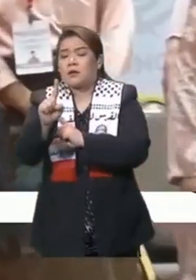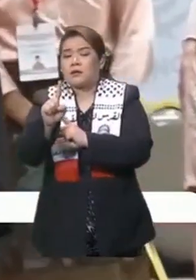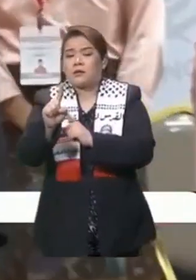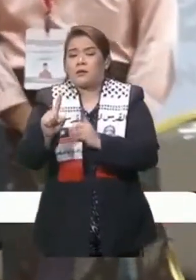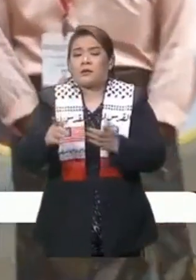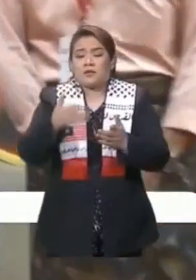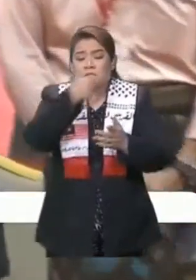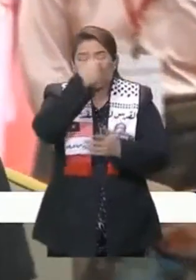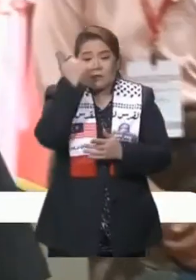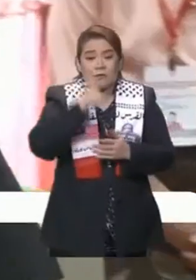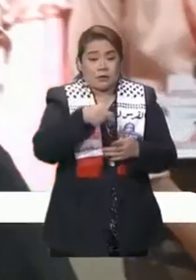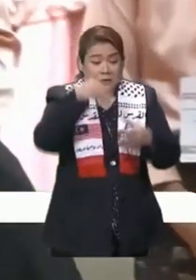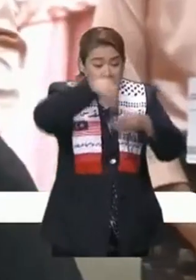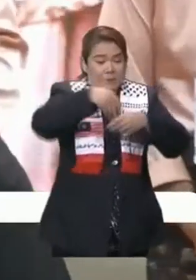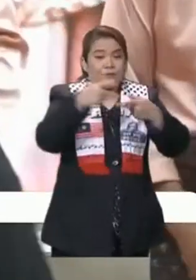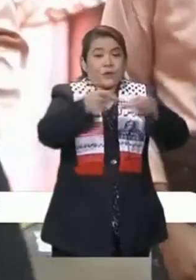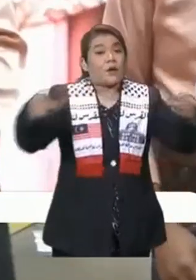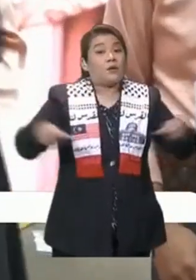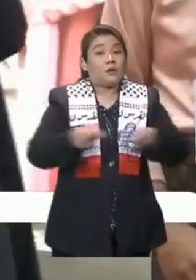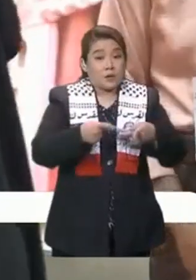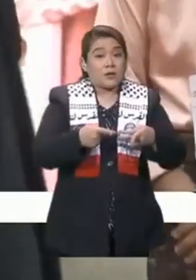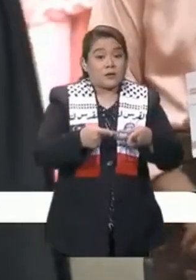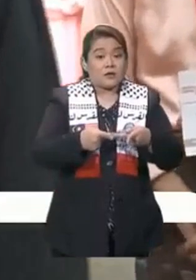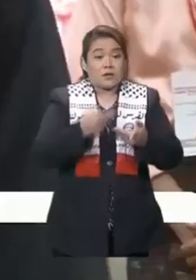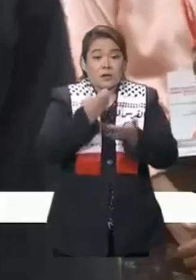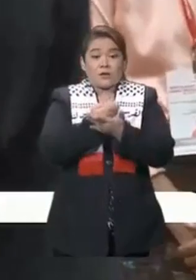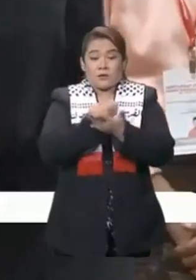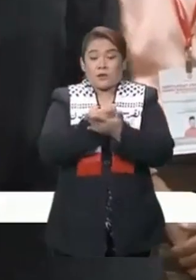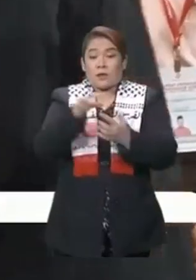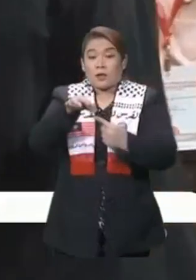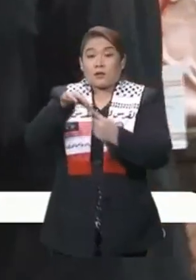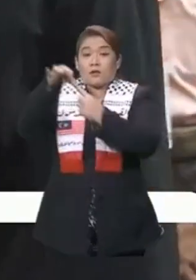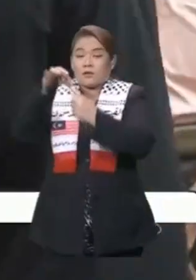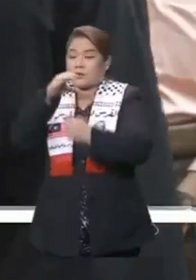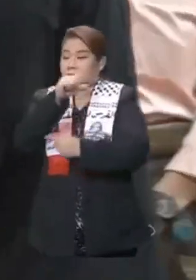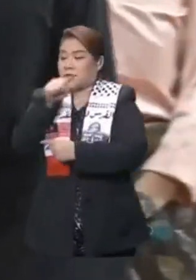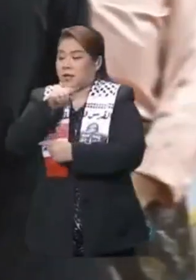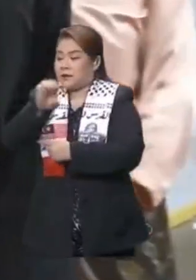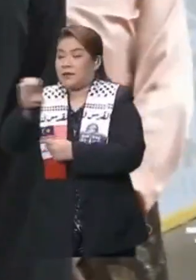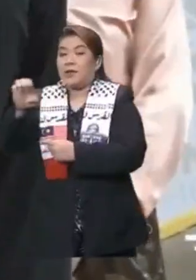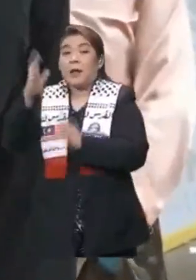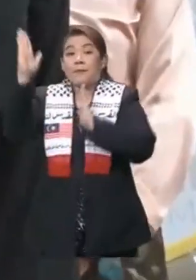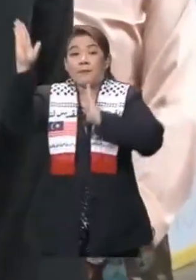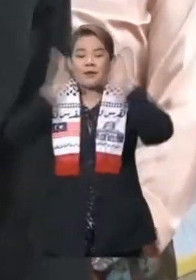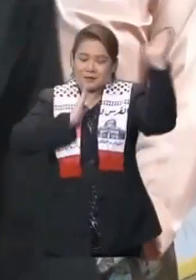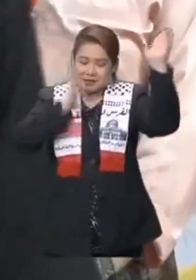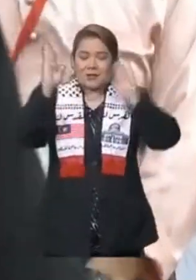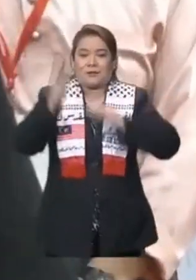memandangkan ia di dalam kawasan Zon Ekonomi Eksklusif ZEE Malaysia.